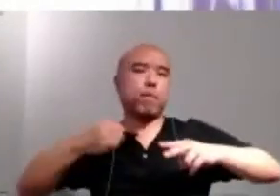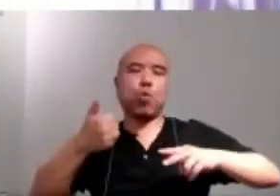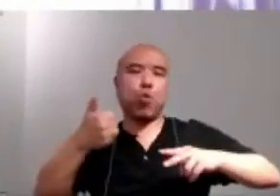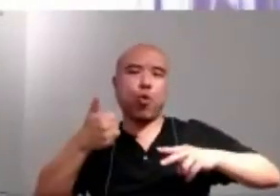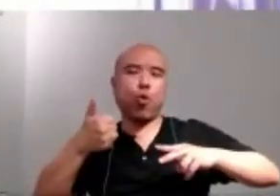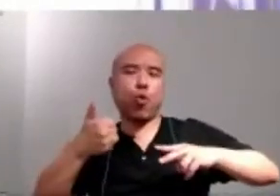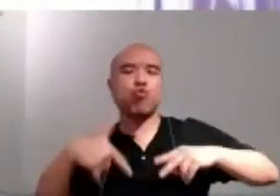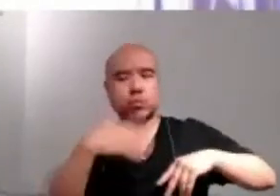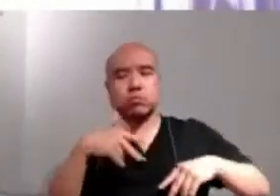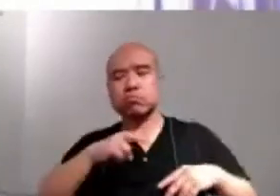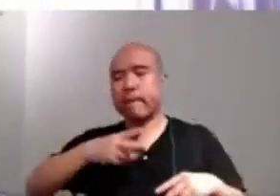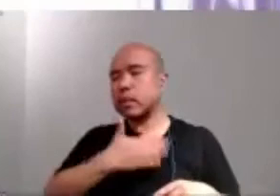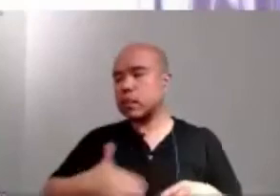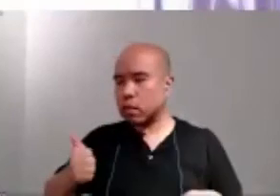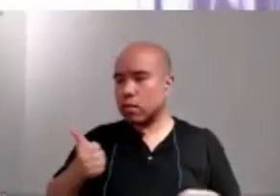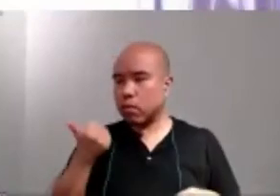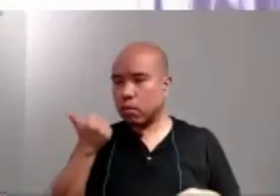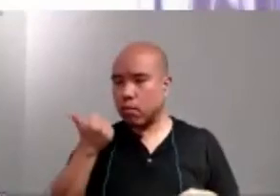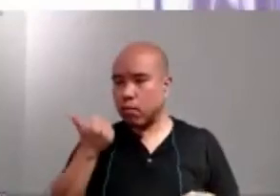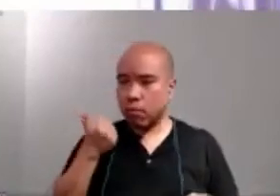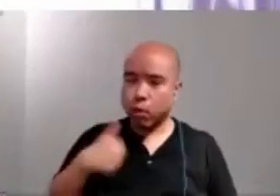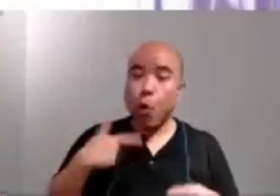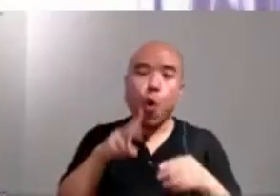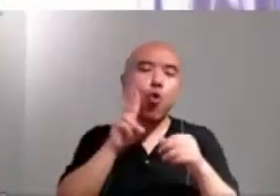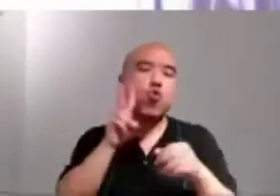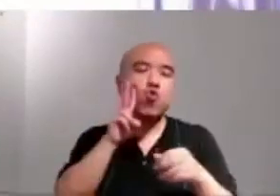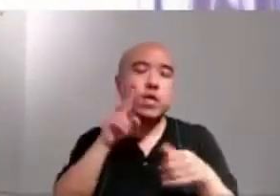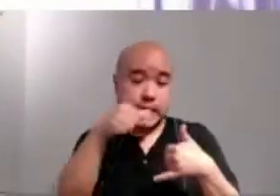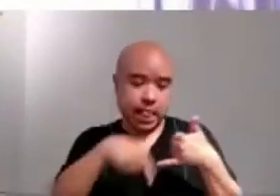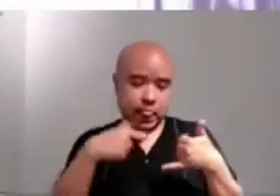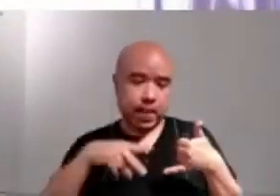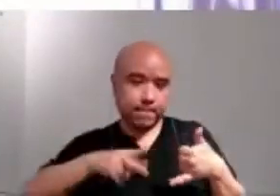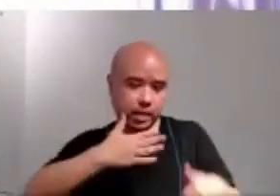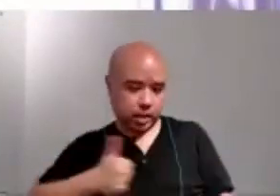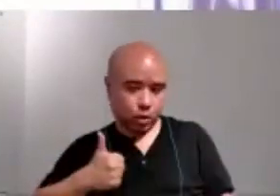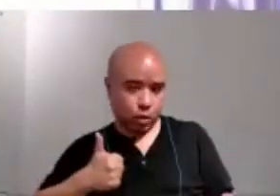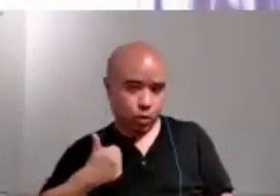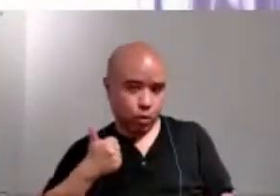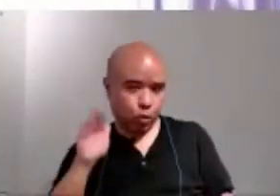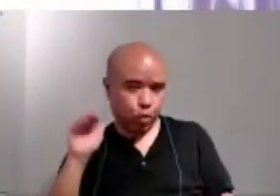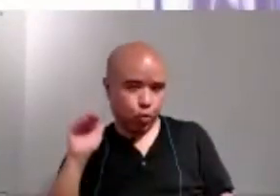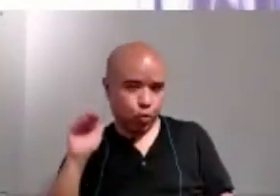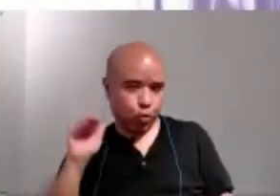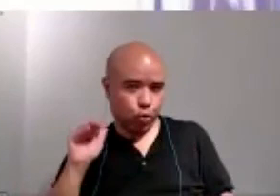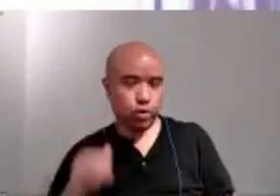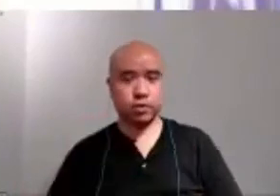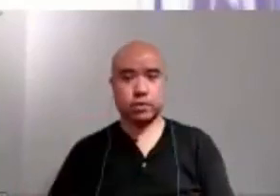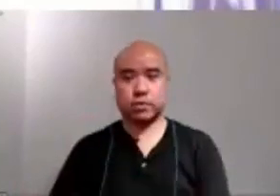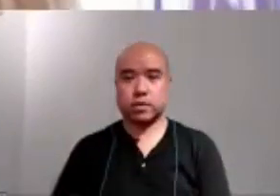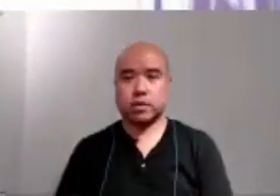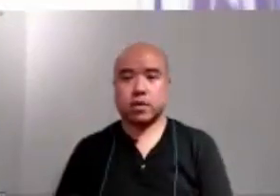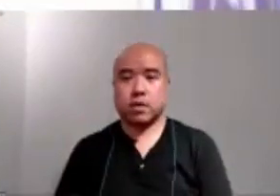樣，是來到去幫到我們的社區。如果是這樣的話， 我想執多幾個維他命 C 出來，就包括